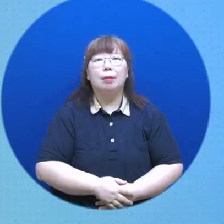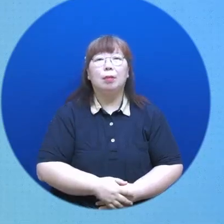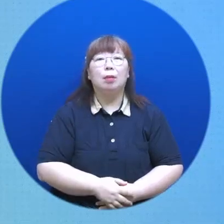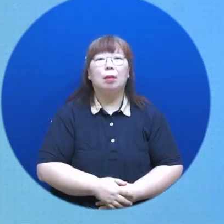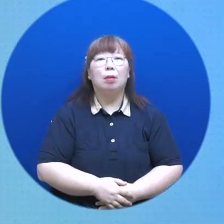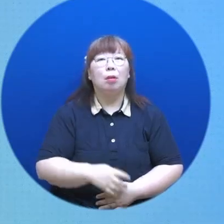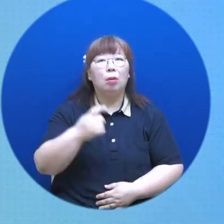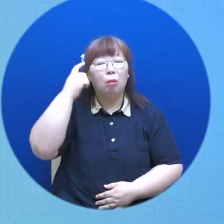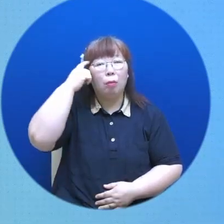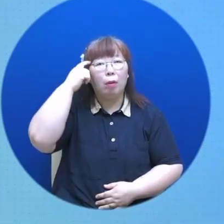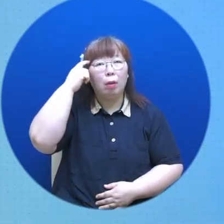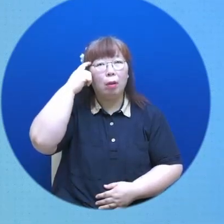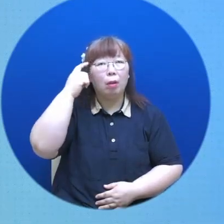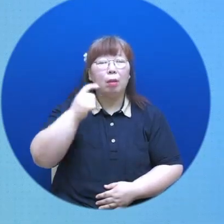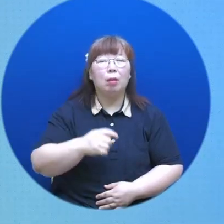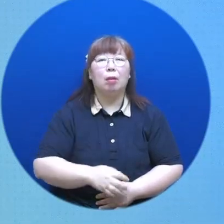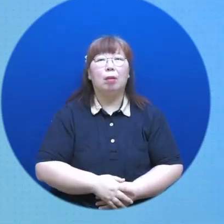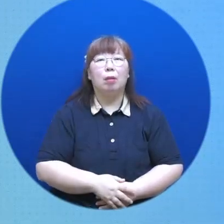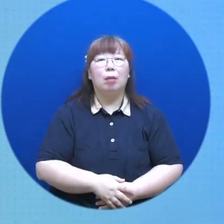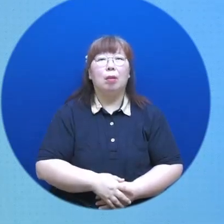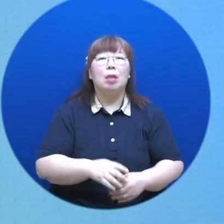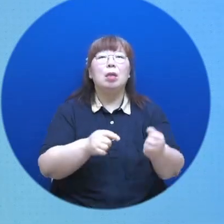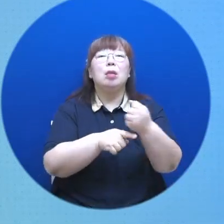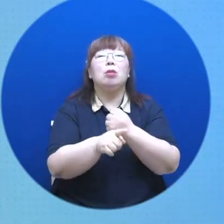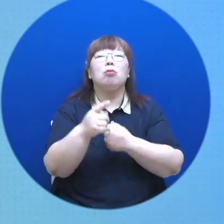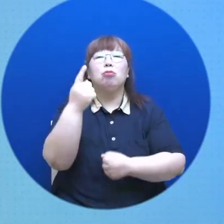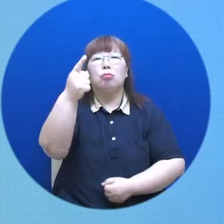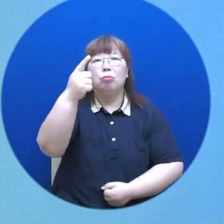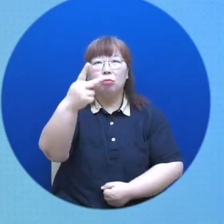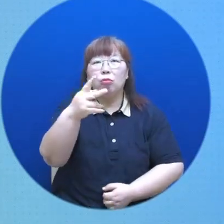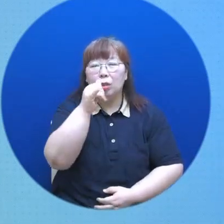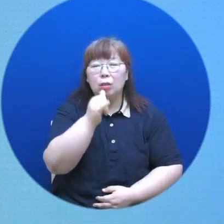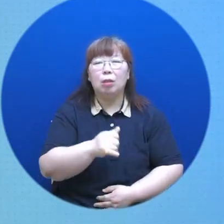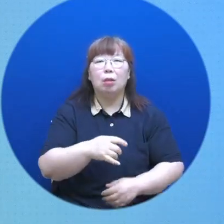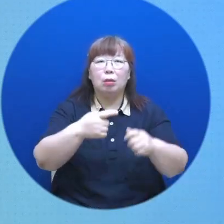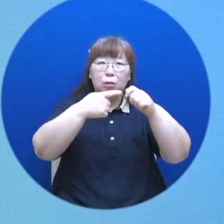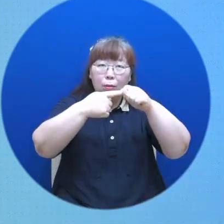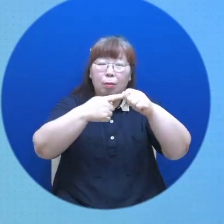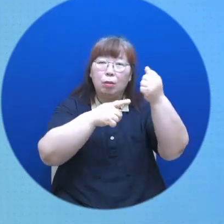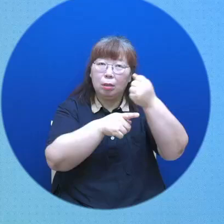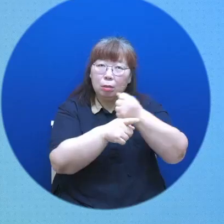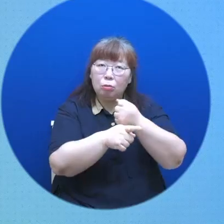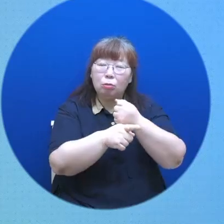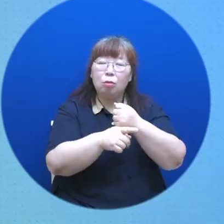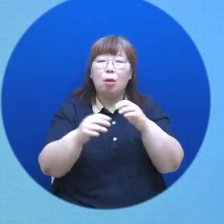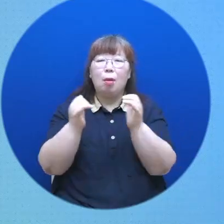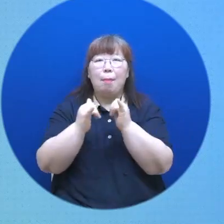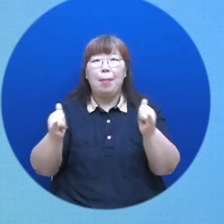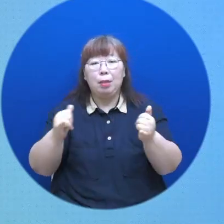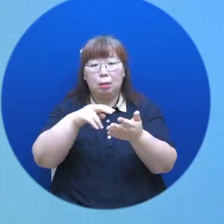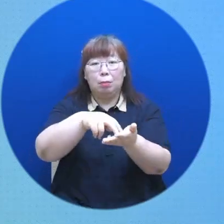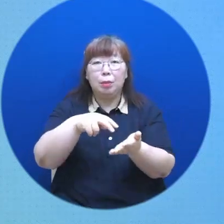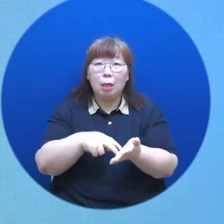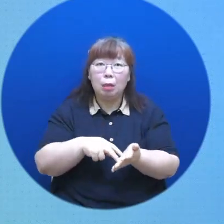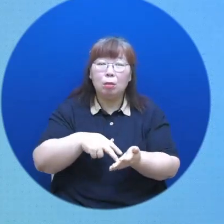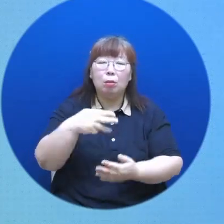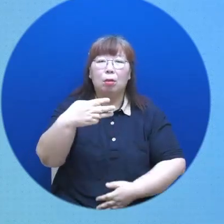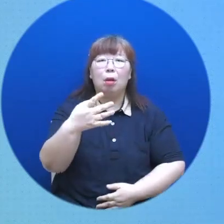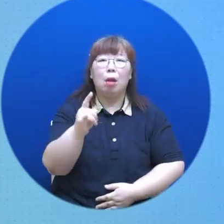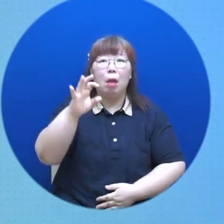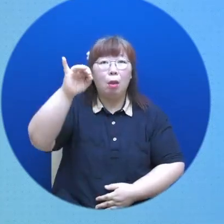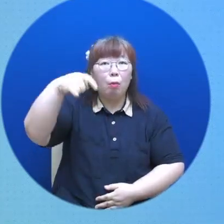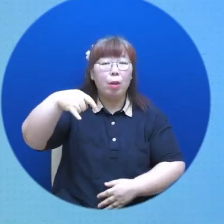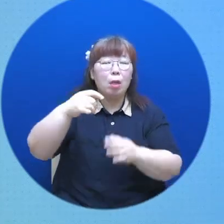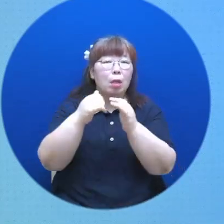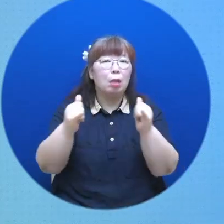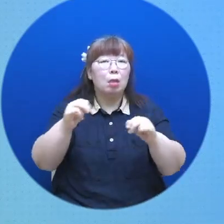왜 의아했을까? 이유를 두 가지를 말씀드리겠습니다. 첫 번째 이유, 백성들이 레위인이 선물이란